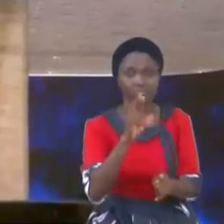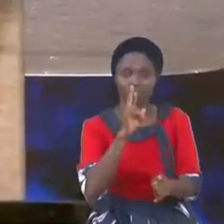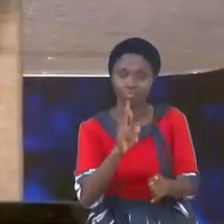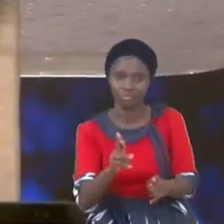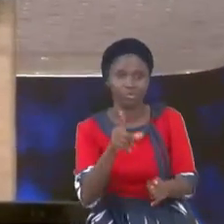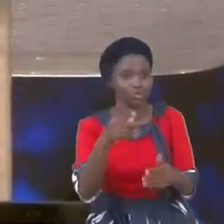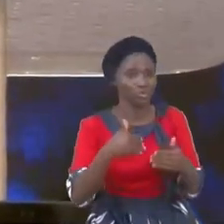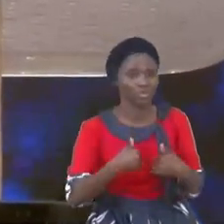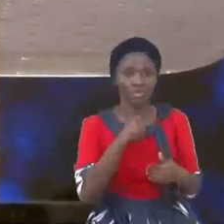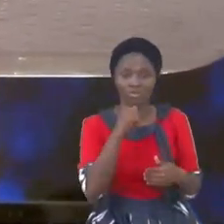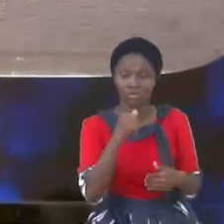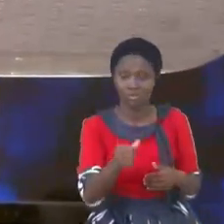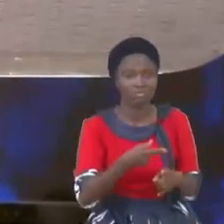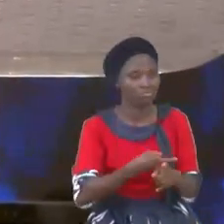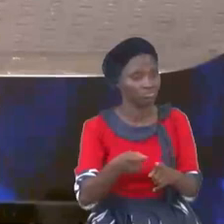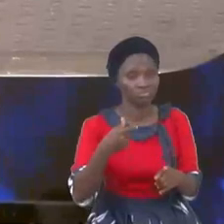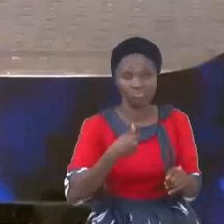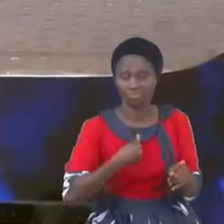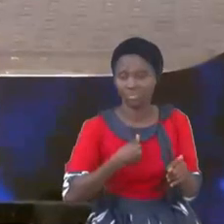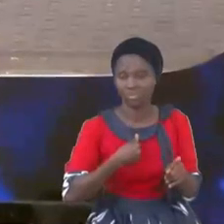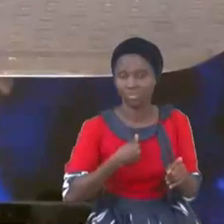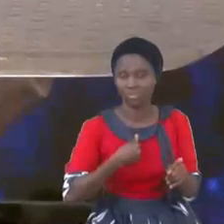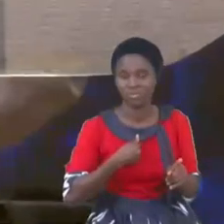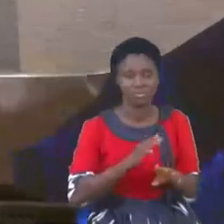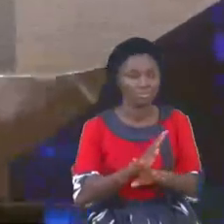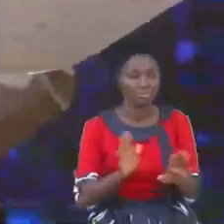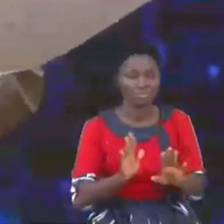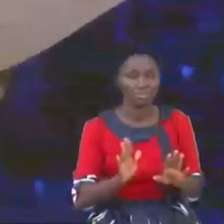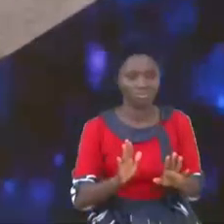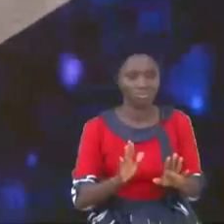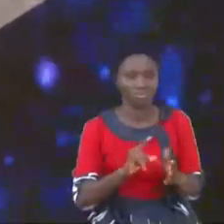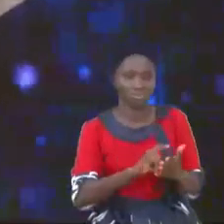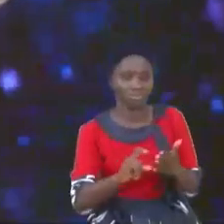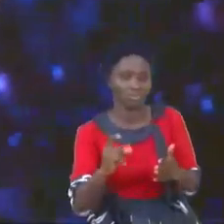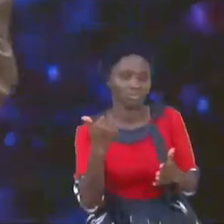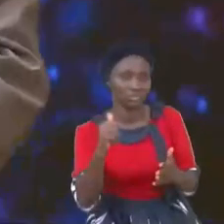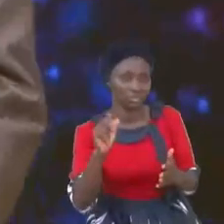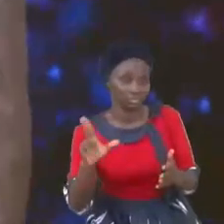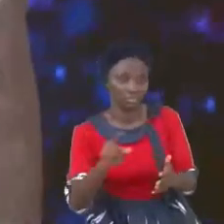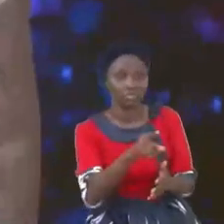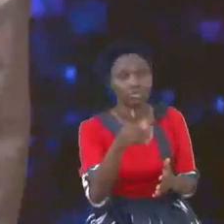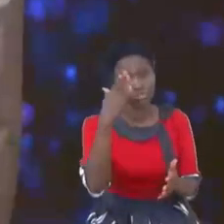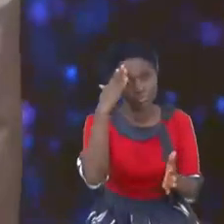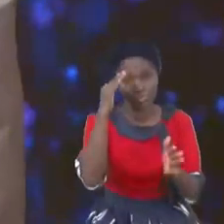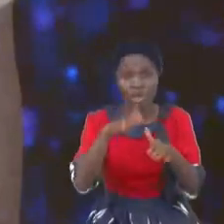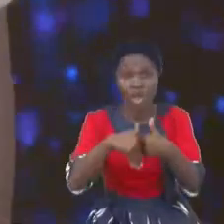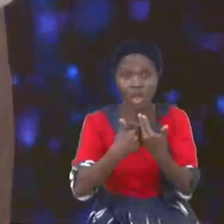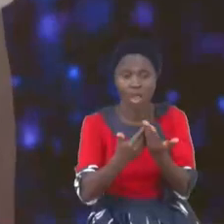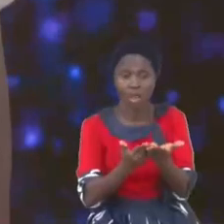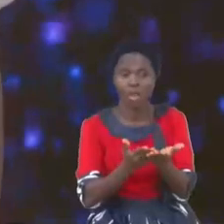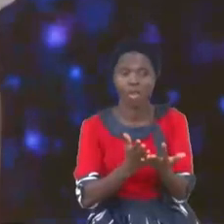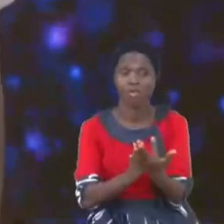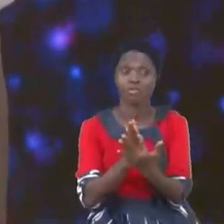supplie. Vous ne m'aviez fait aucun tort. Vous savez que ce fut à cause